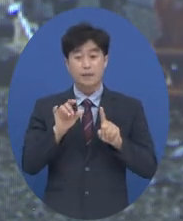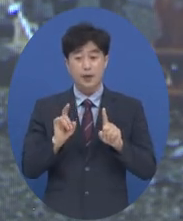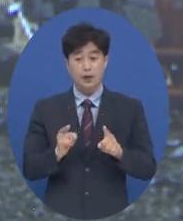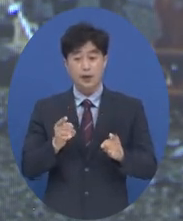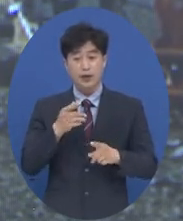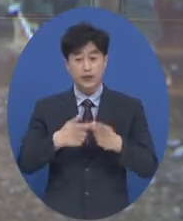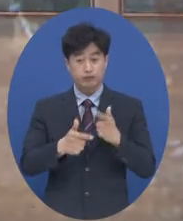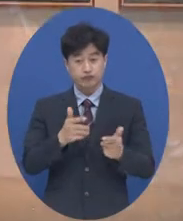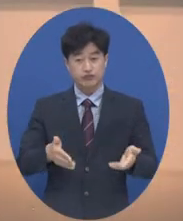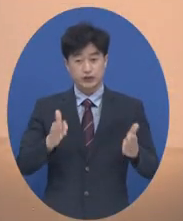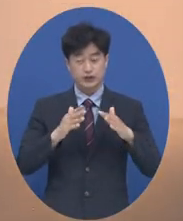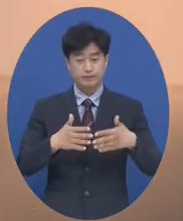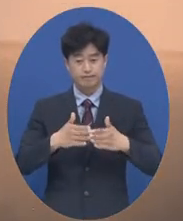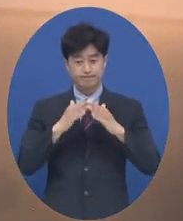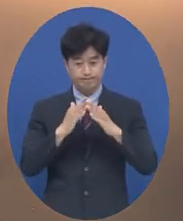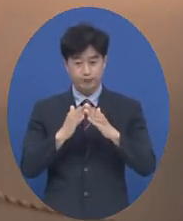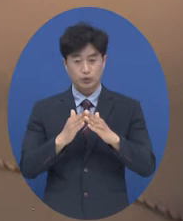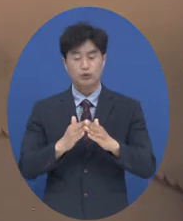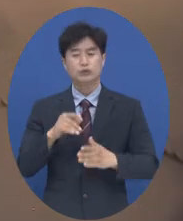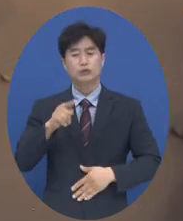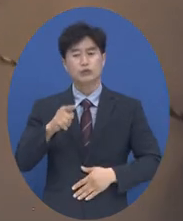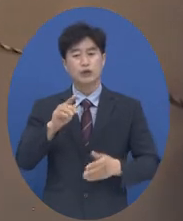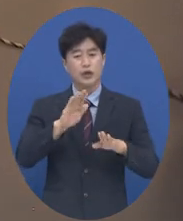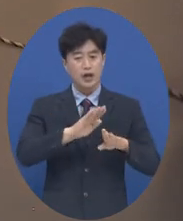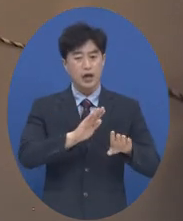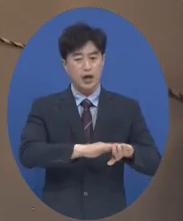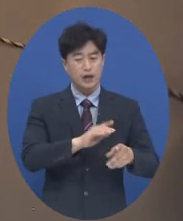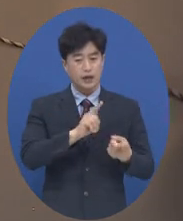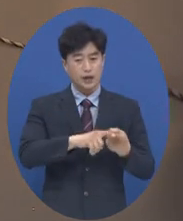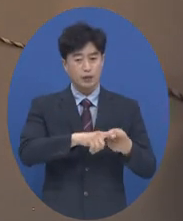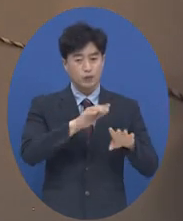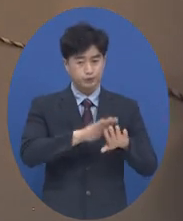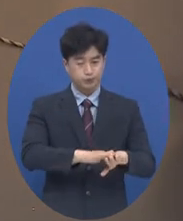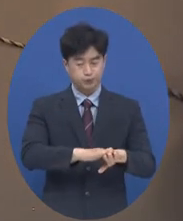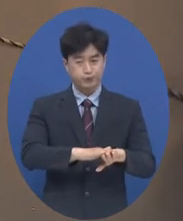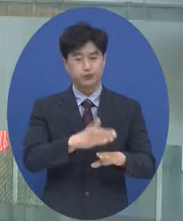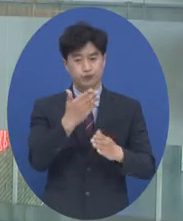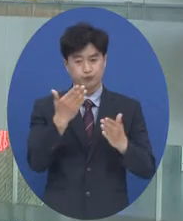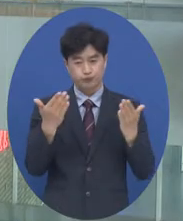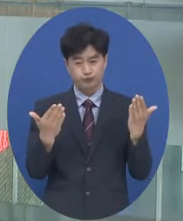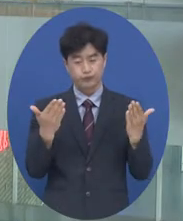살았고 그 집 자체가 작품으로 전시장에 전시됐습니다.